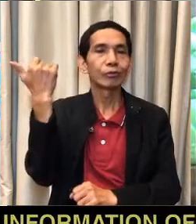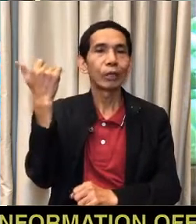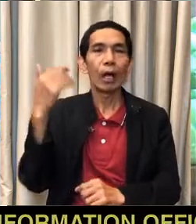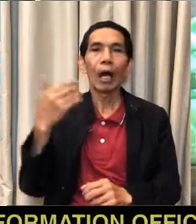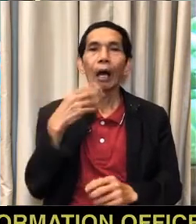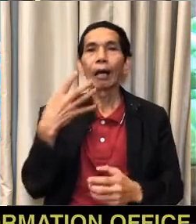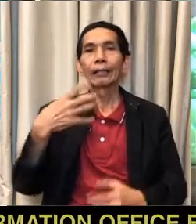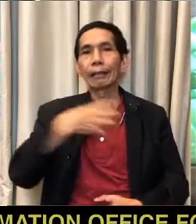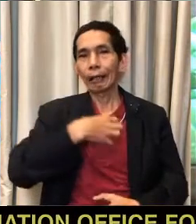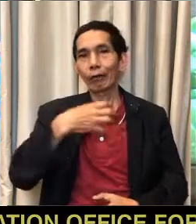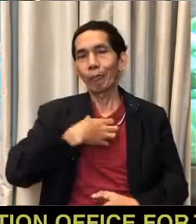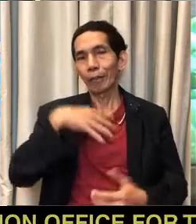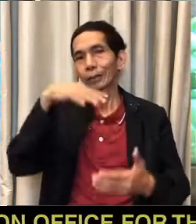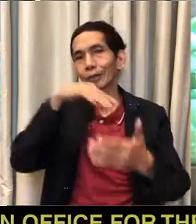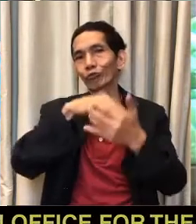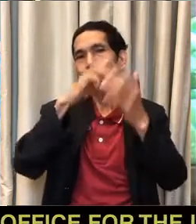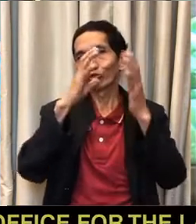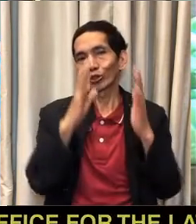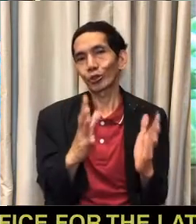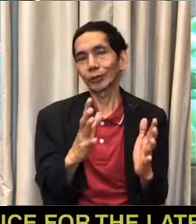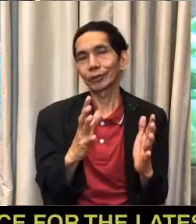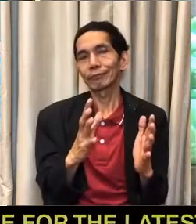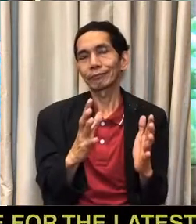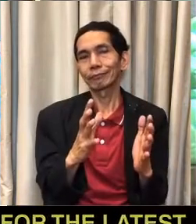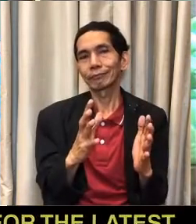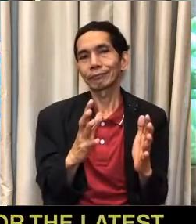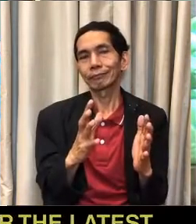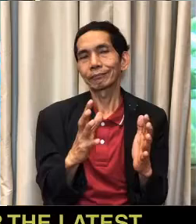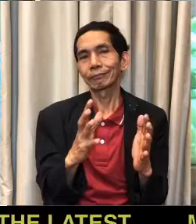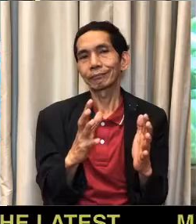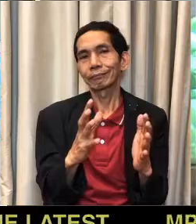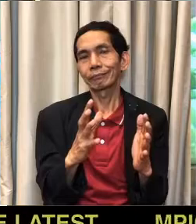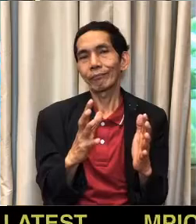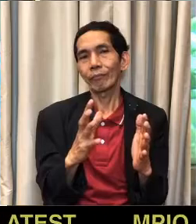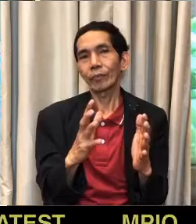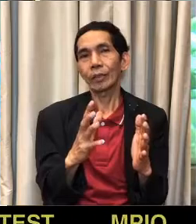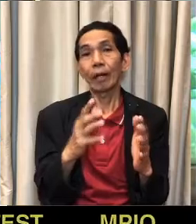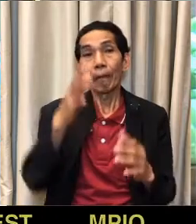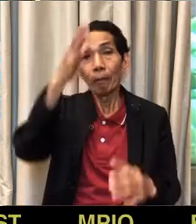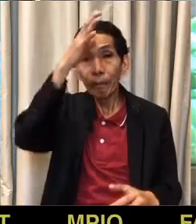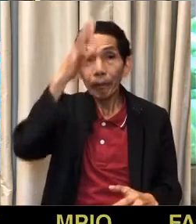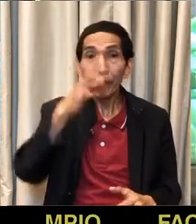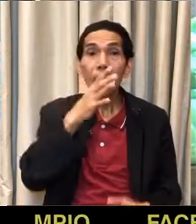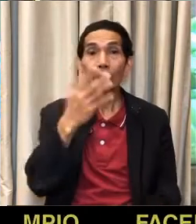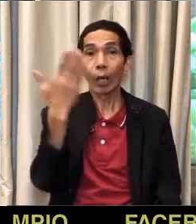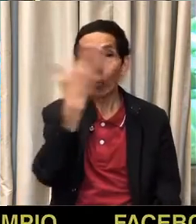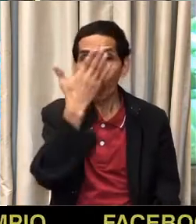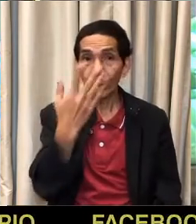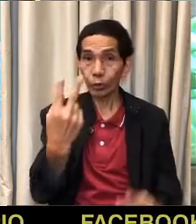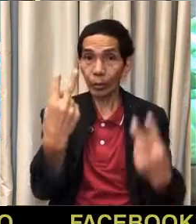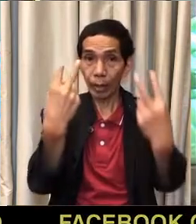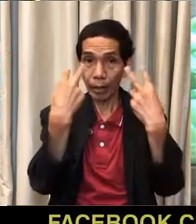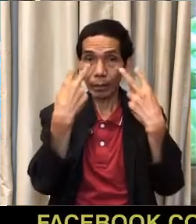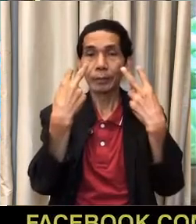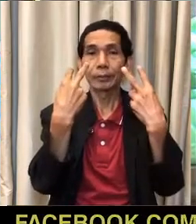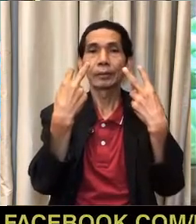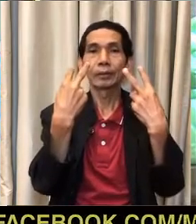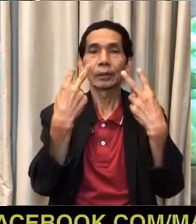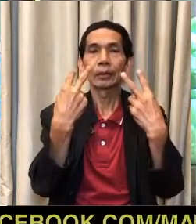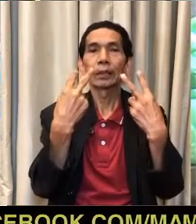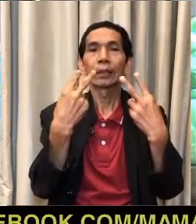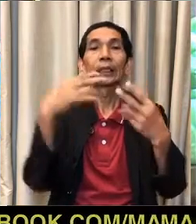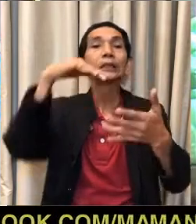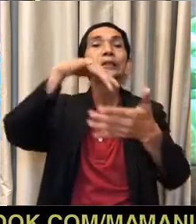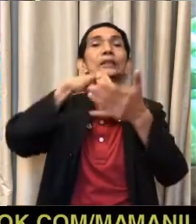may nagreklamo po na netizen. Ito ha, sa mga magulang na nanonood, ha? Oh, sa